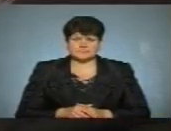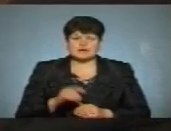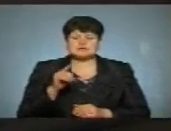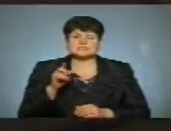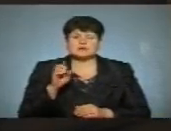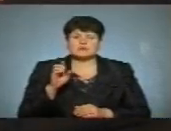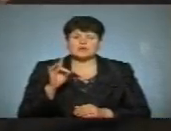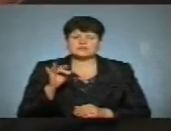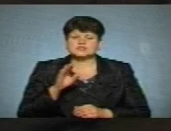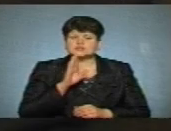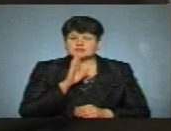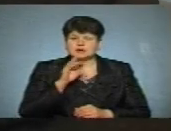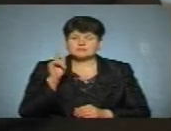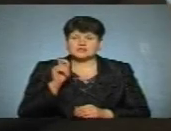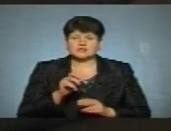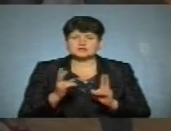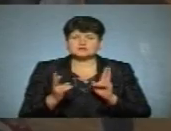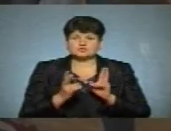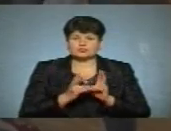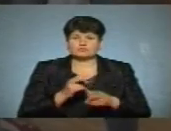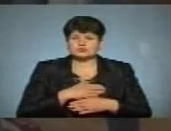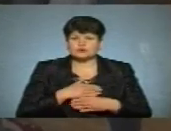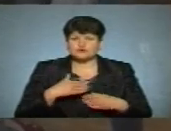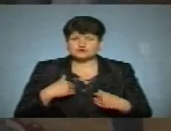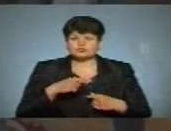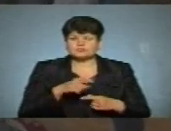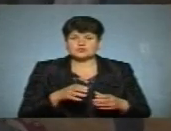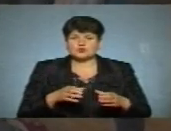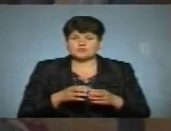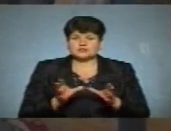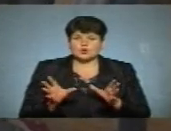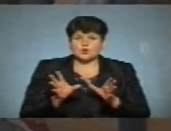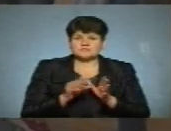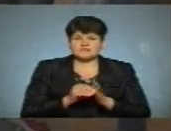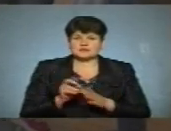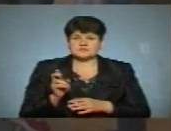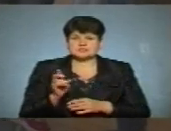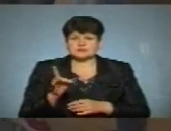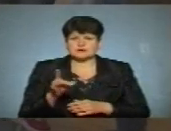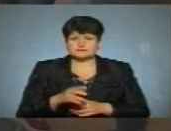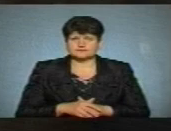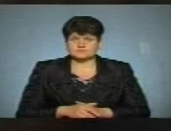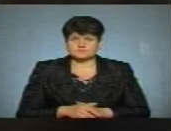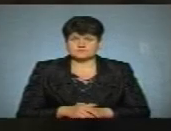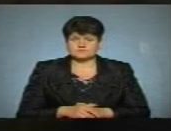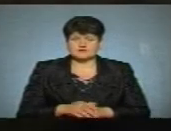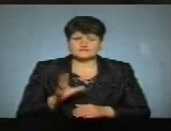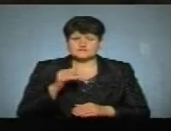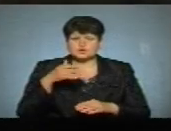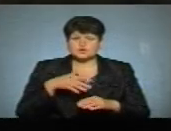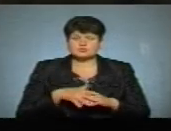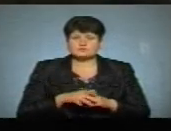Зборівчанка Уляна Білик каже, приїхала на зустріч, бо не хоче, щоб її громада об'єдналася з Бережанським районом. Всі розуміємо,